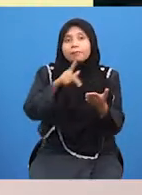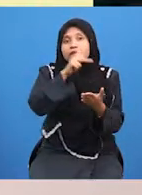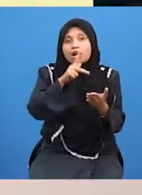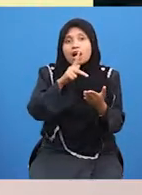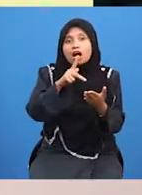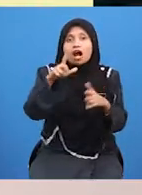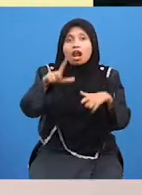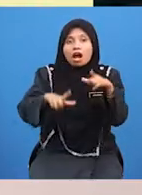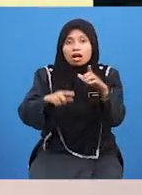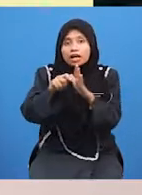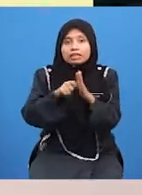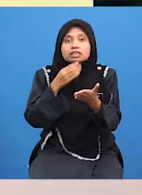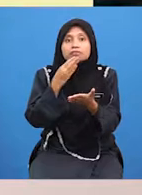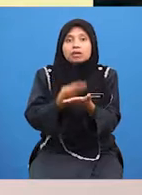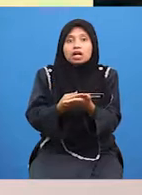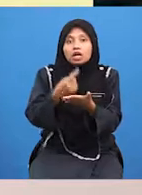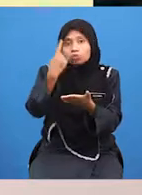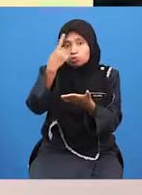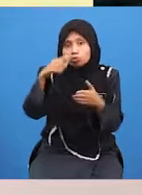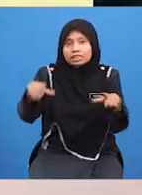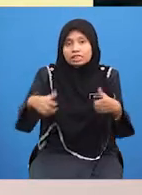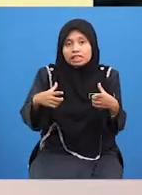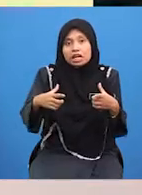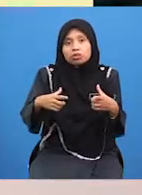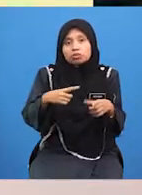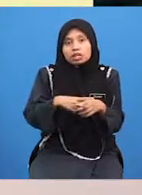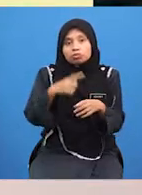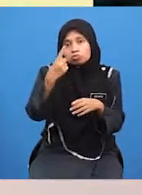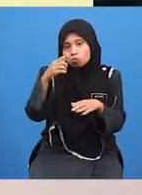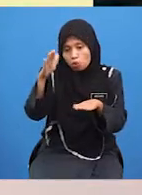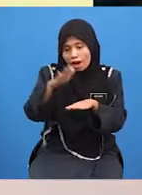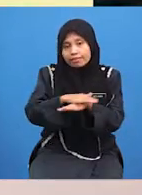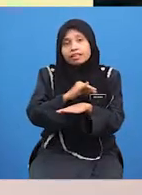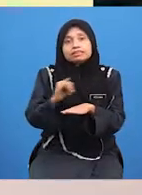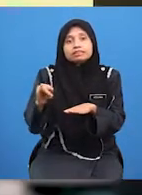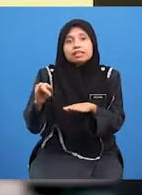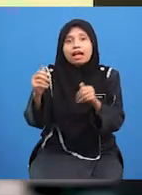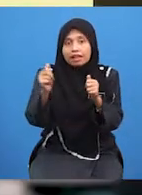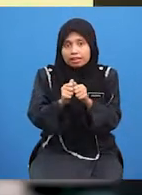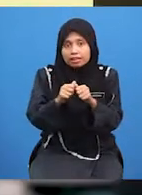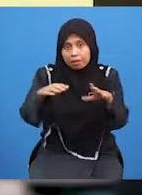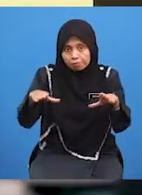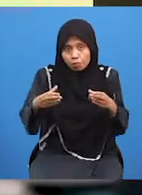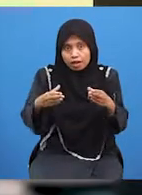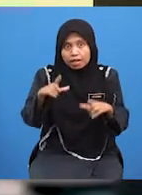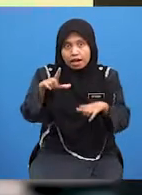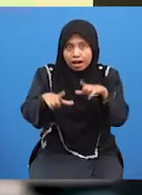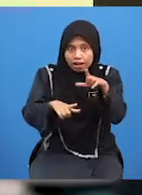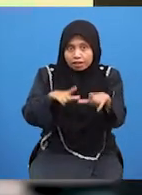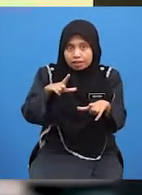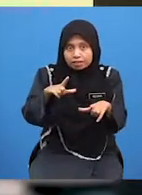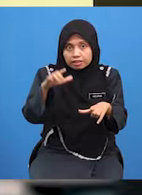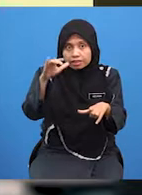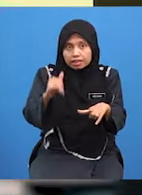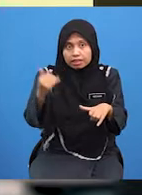apakah langkah terbaik yang boleh dilakukan untuk mengatasinya? Dengan melakukan langkah-langkah